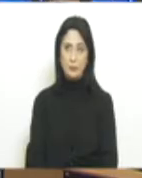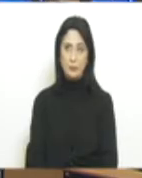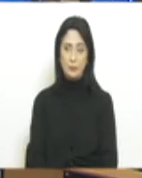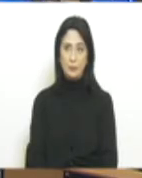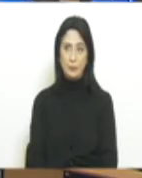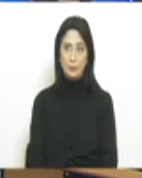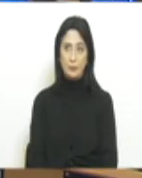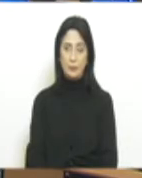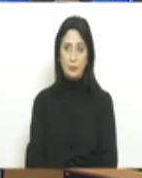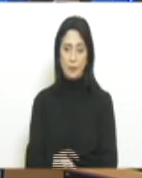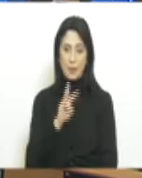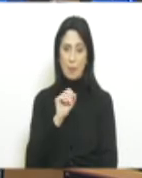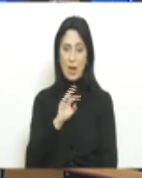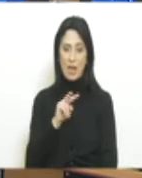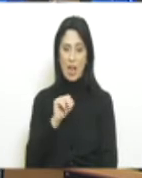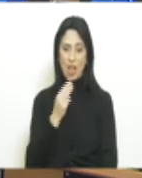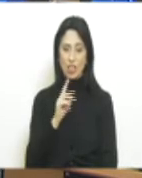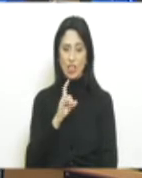Madlobt. Kalbatoni Mariam Ulaşevski.